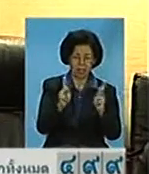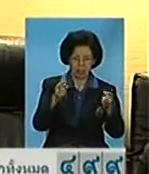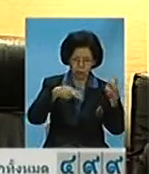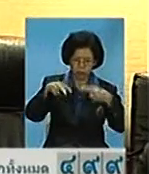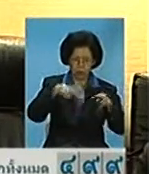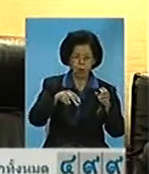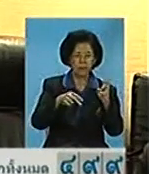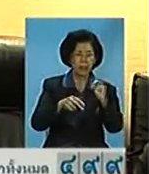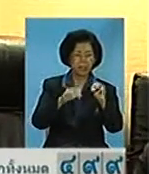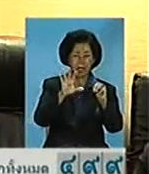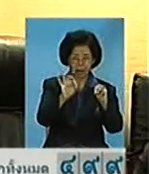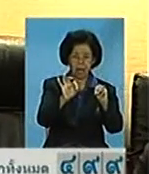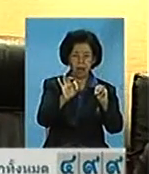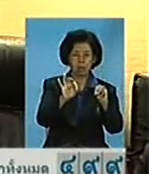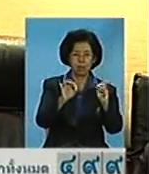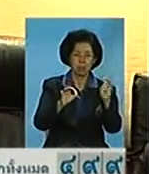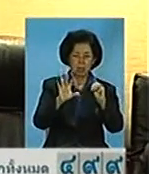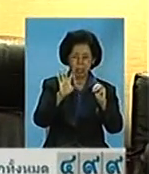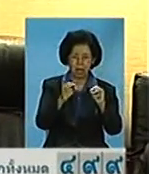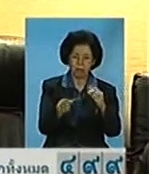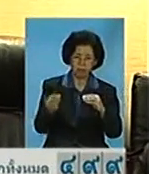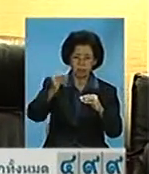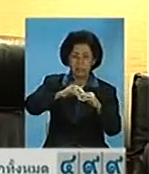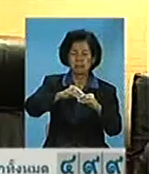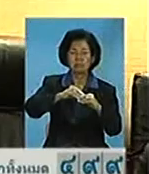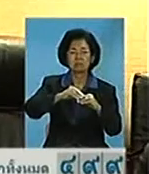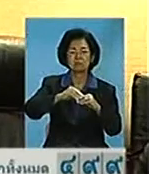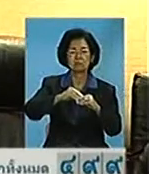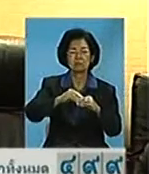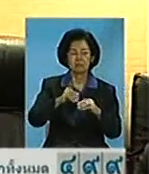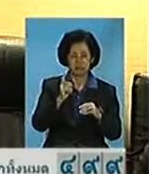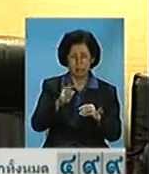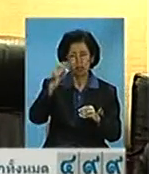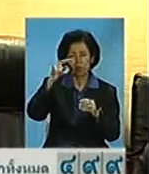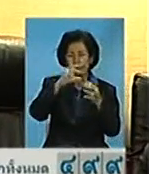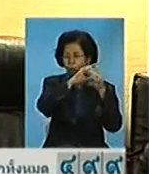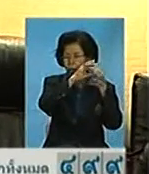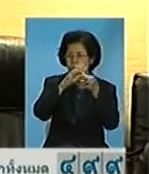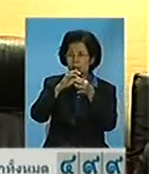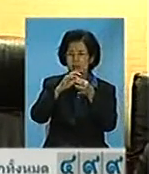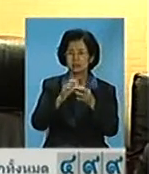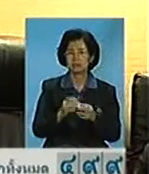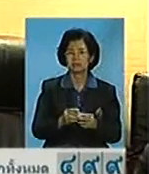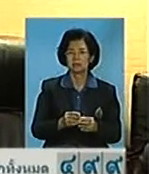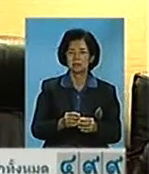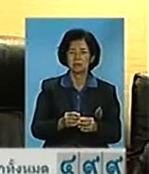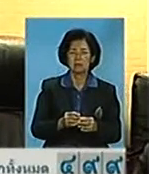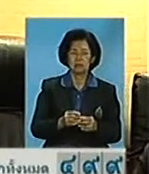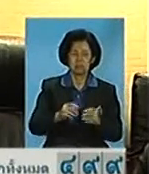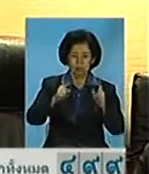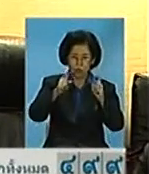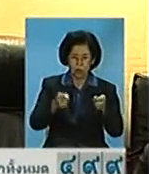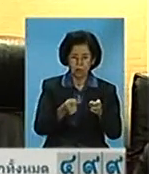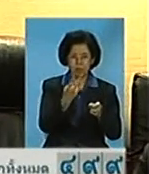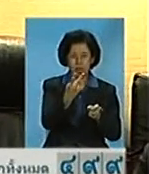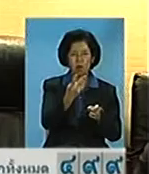า9มาตรา9เราเพิ่มเติมเข้าไปเราเป็นห่วงครับเราเป็นห่วงในวงเล็บ2นี่นะ